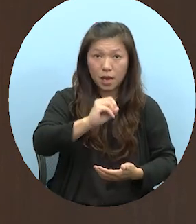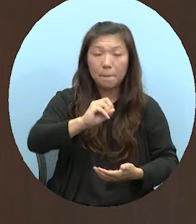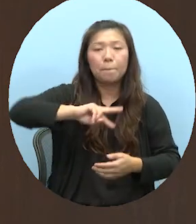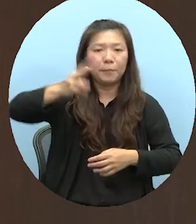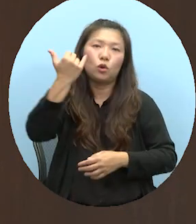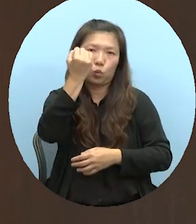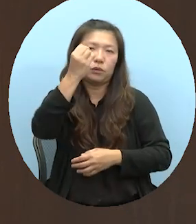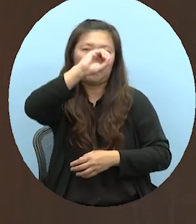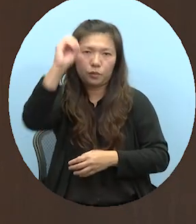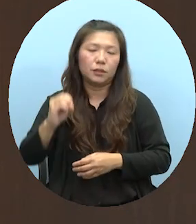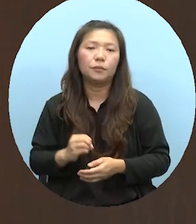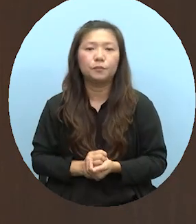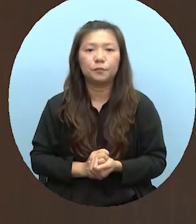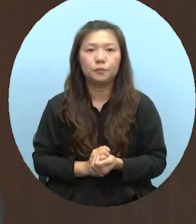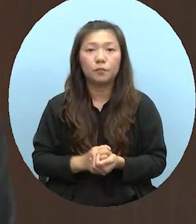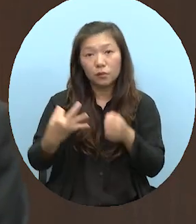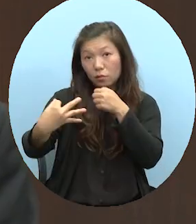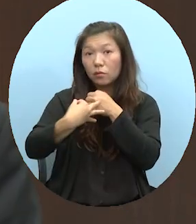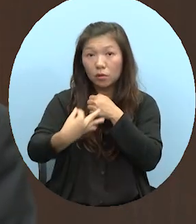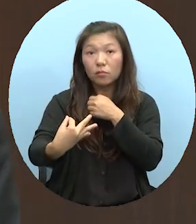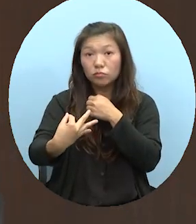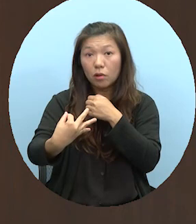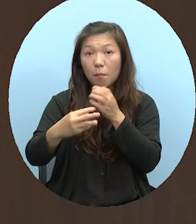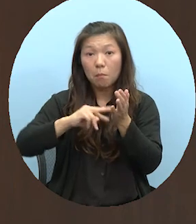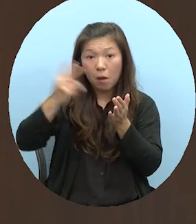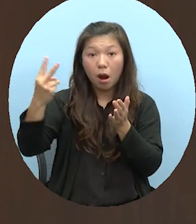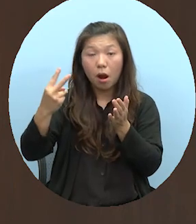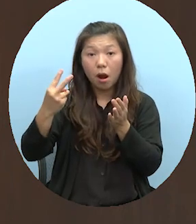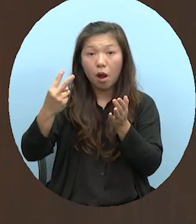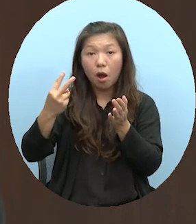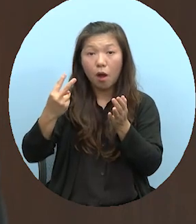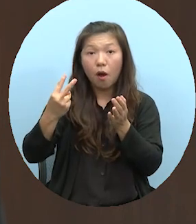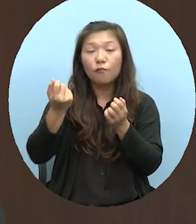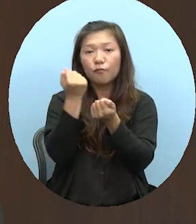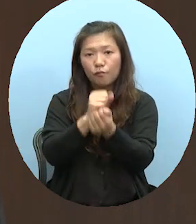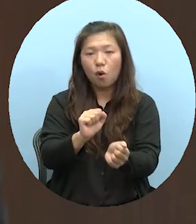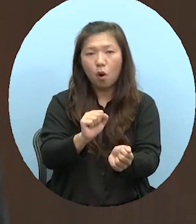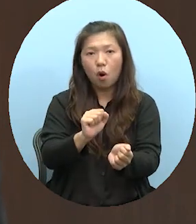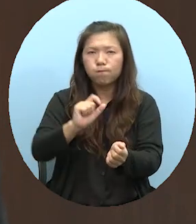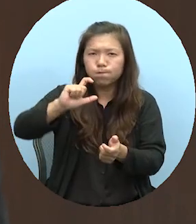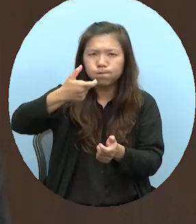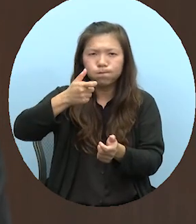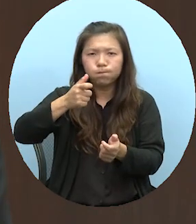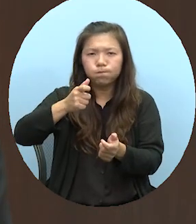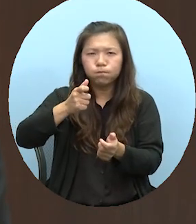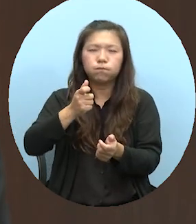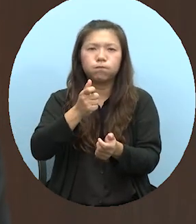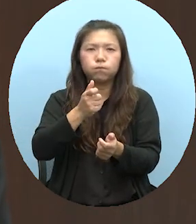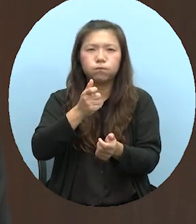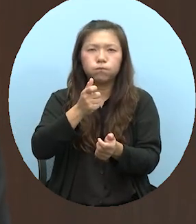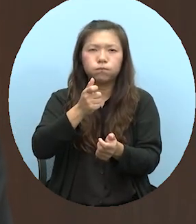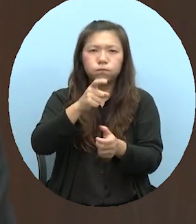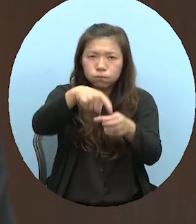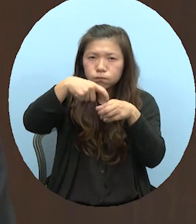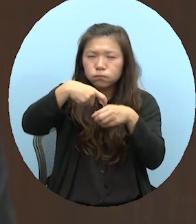升去到60%嘅。咁第三項修訂呢，就是放寬以資產水平去做審